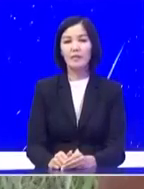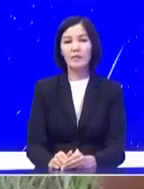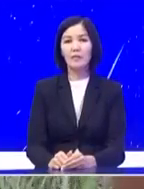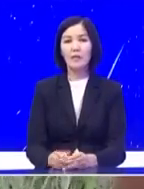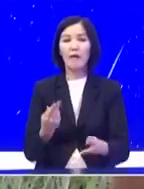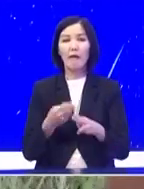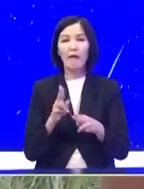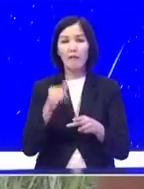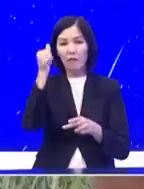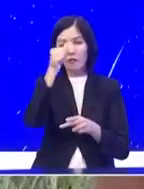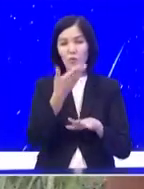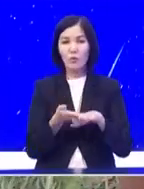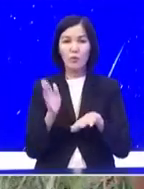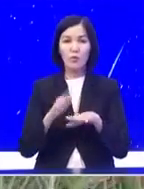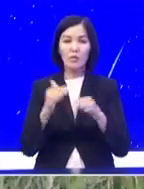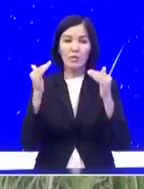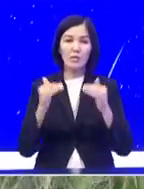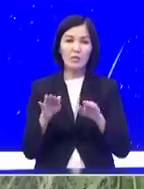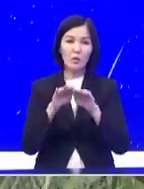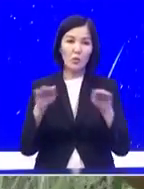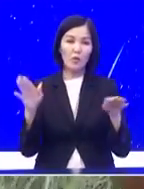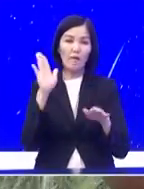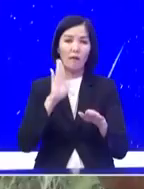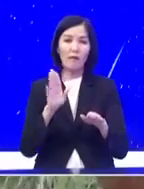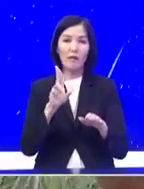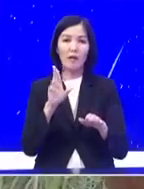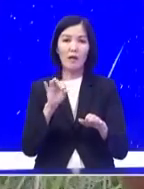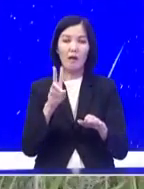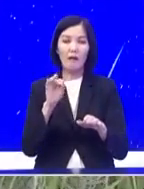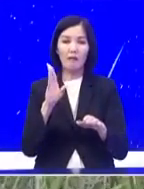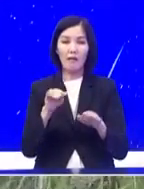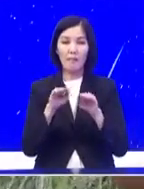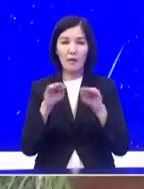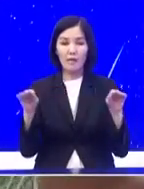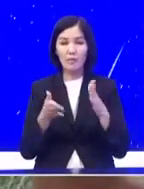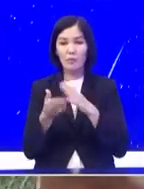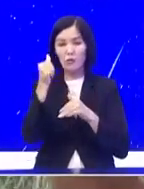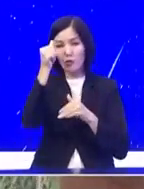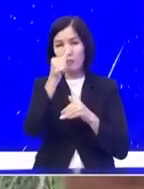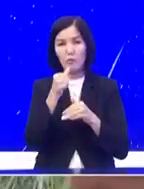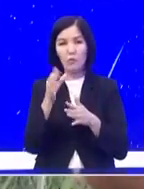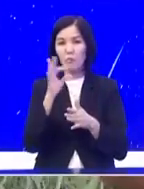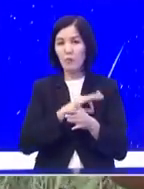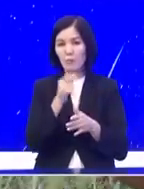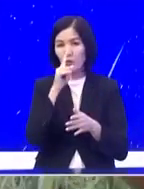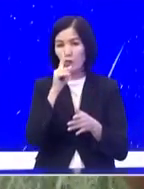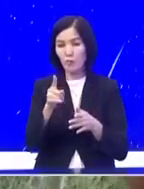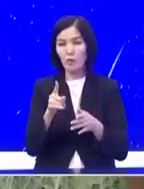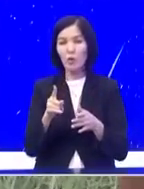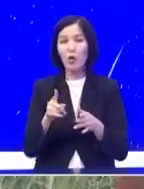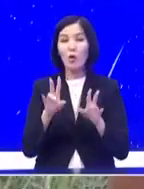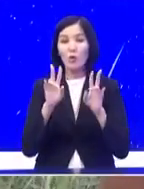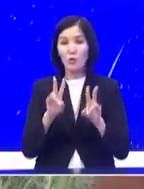Этот год был трудным из-за низкого уровня воды в реке Каратау, будем честны. Таких же показателей, как в прошлом году, мы уже не сможем достичь. Однако